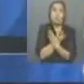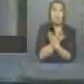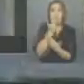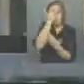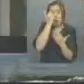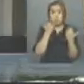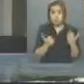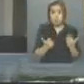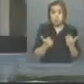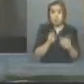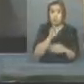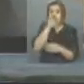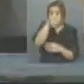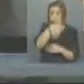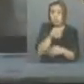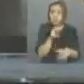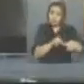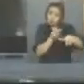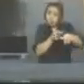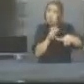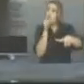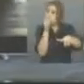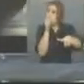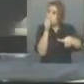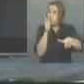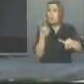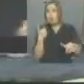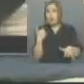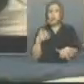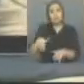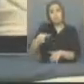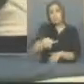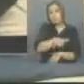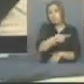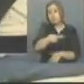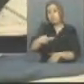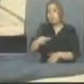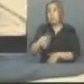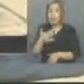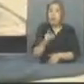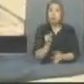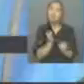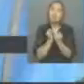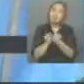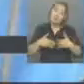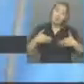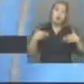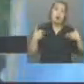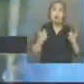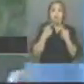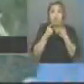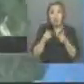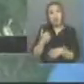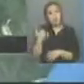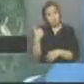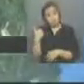พบว่าสุขภาพของช้างดีขึ้นสามารถเดินเล่นรอบโรงเรือนและคุ้นเคยกับสถานที่มากขึ้นแต่เจ้าหน้าที่ยังคงล่ามโ